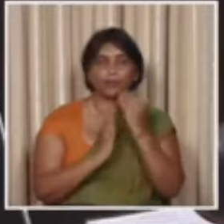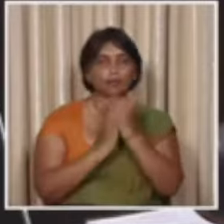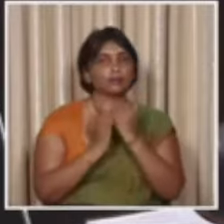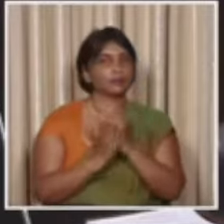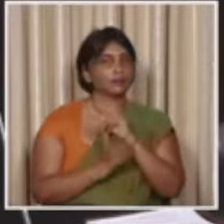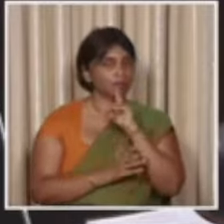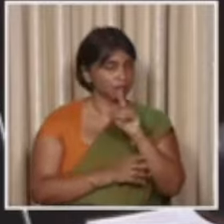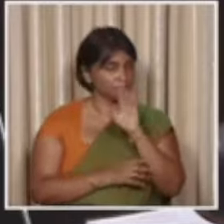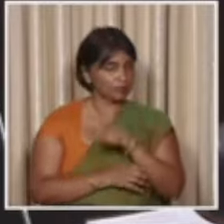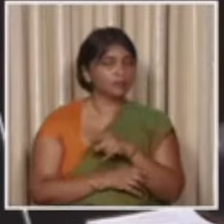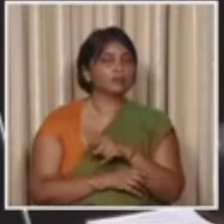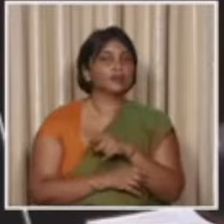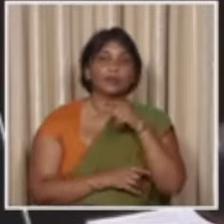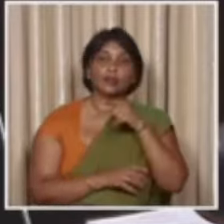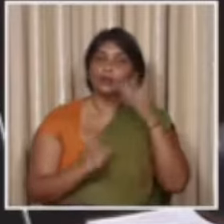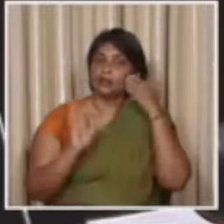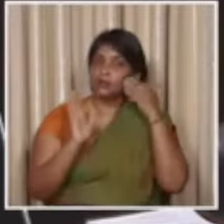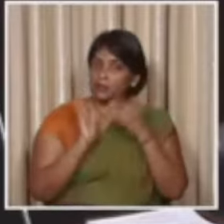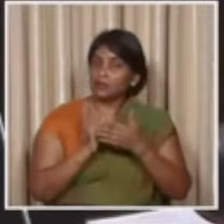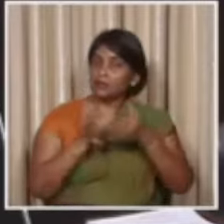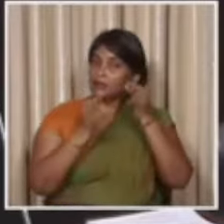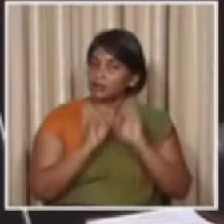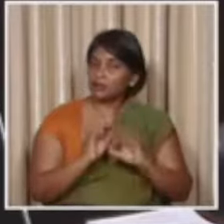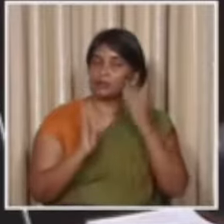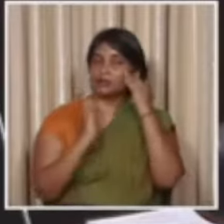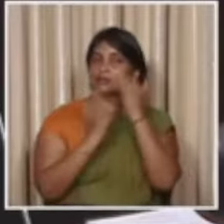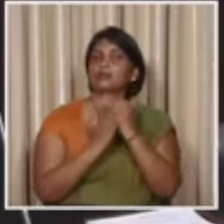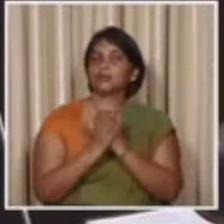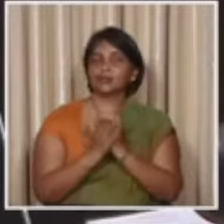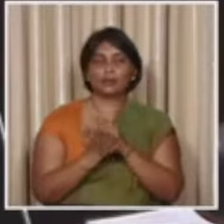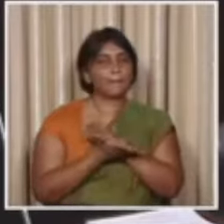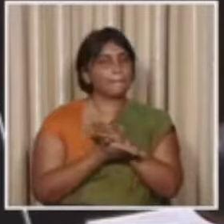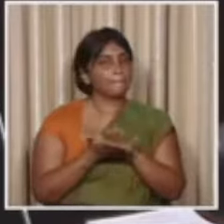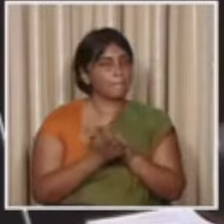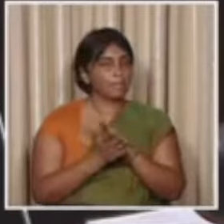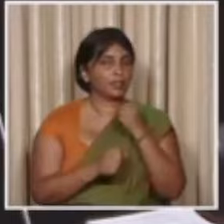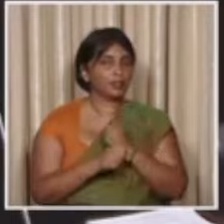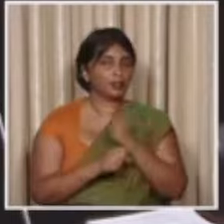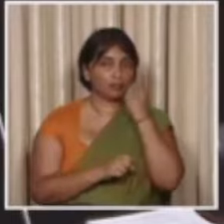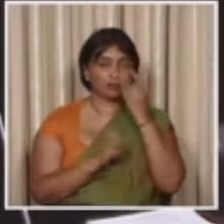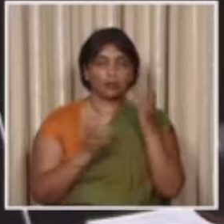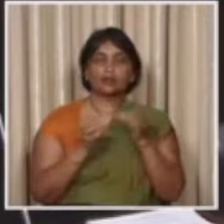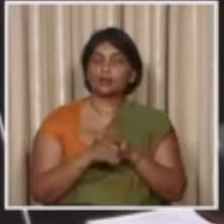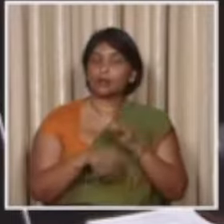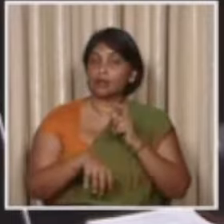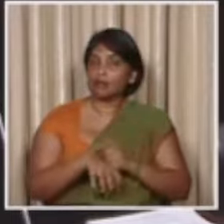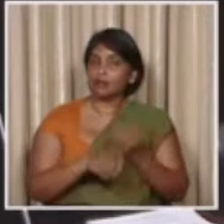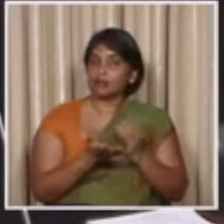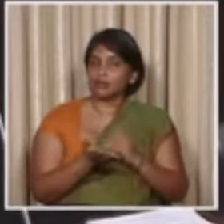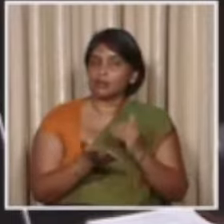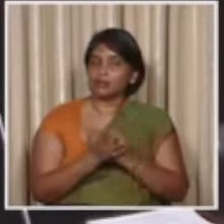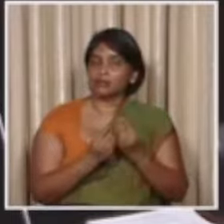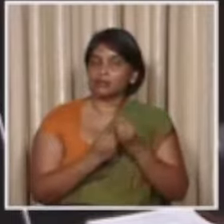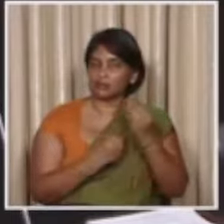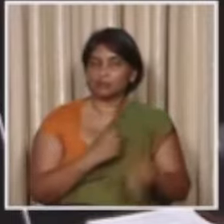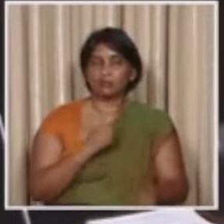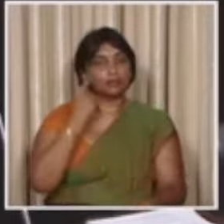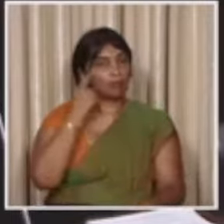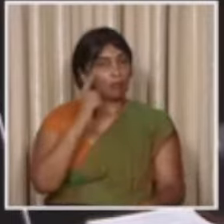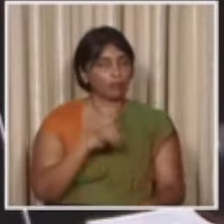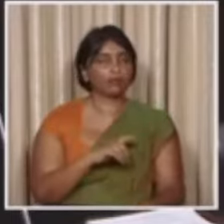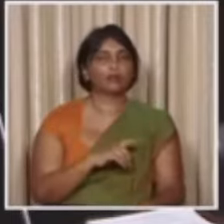දන්වා තිබියදී ඒ පිළිබඳව නිශ්චිත කරුණු පැහැදිලිව රාජ්‍ය බුද්ධ්‍යංශයට අවස්ථා ගණනාවකදී වාර්තා වෙලා